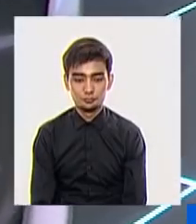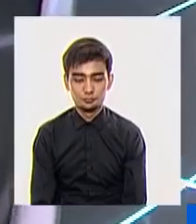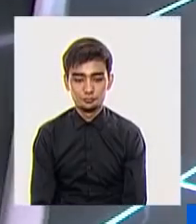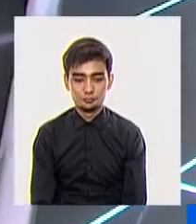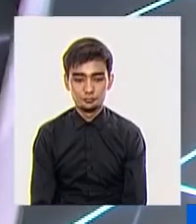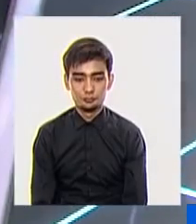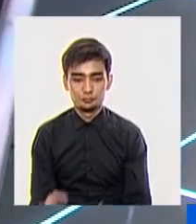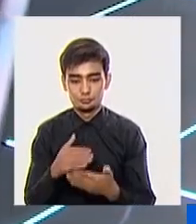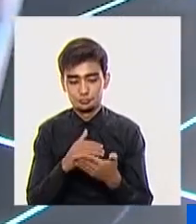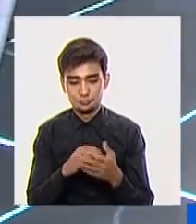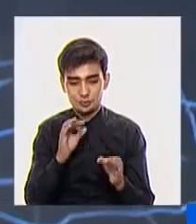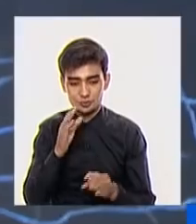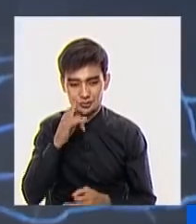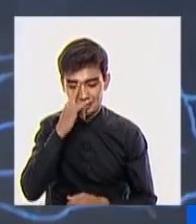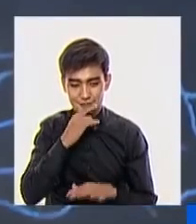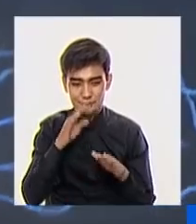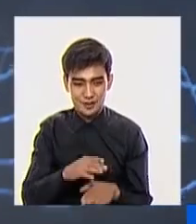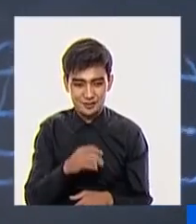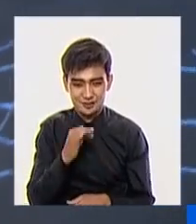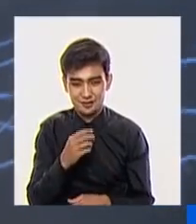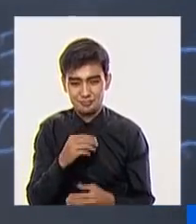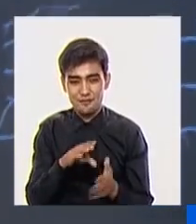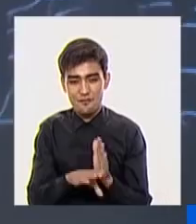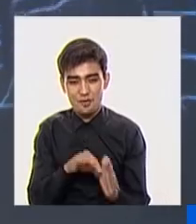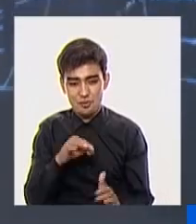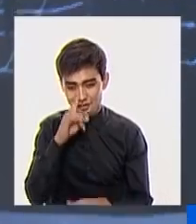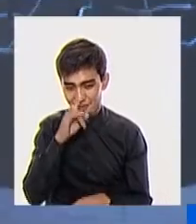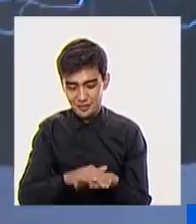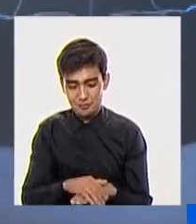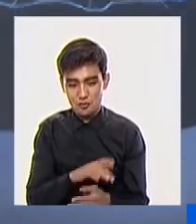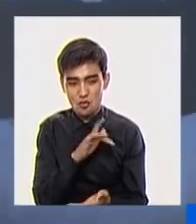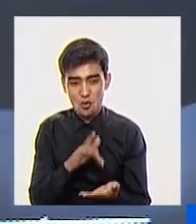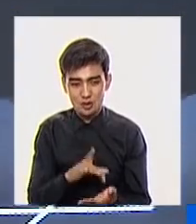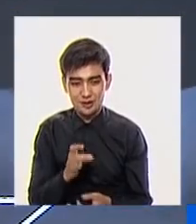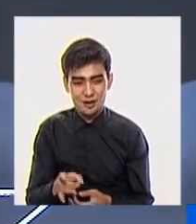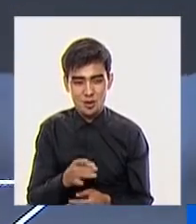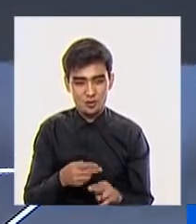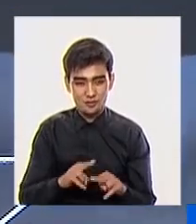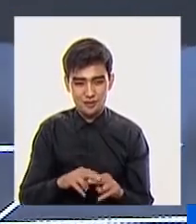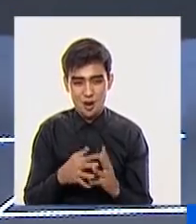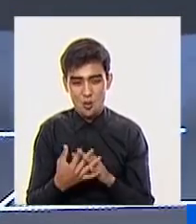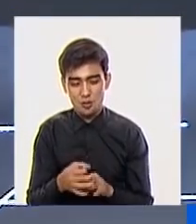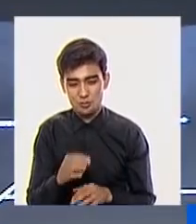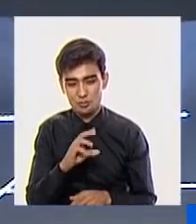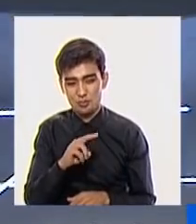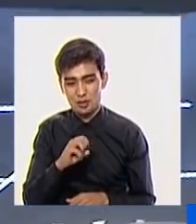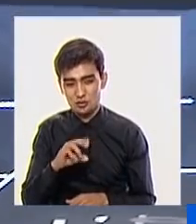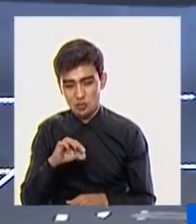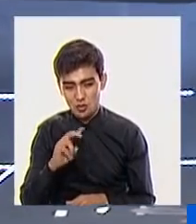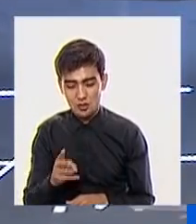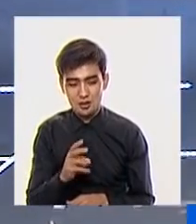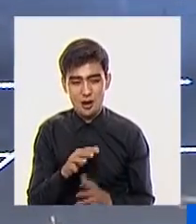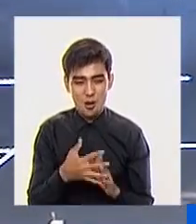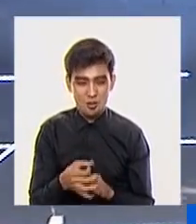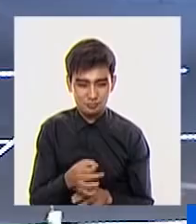Я обо всем по порядку. В Казахстане подводят итоги выборов акимов городов районного значения, сел, поселков и сельских